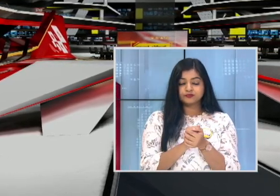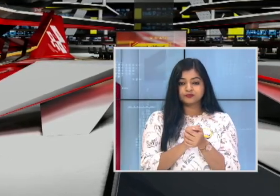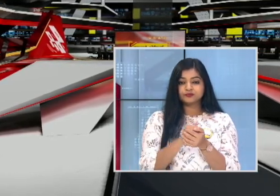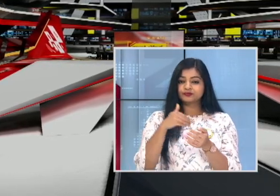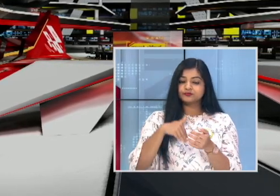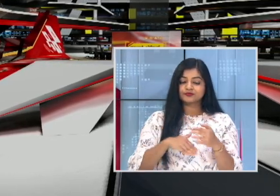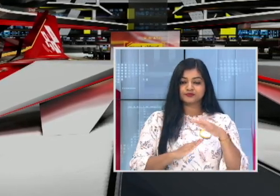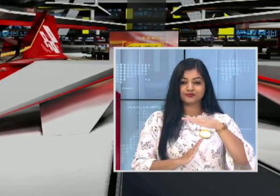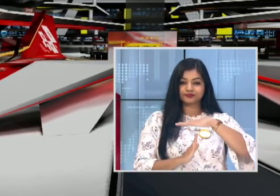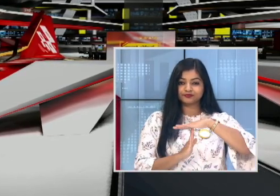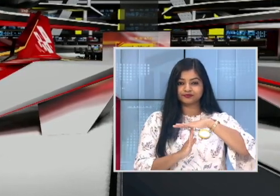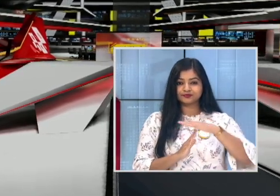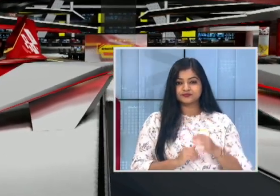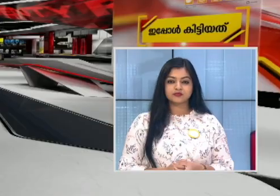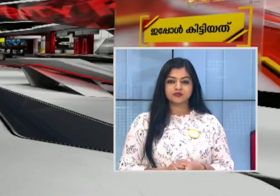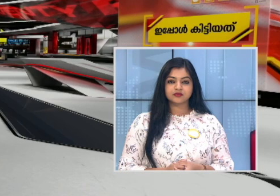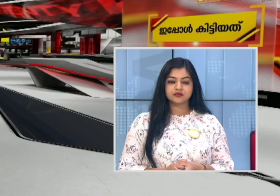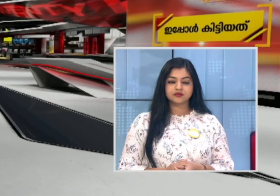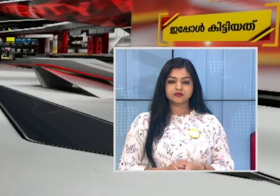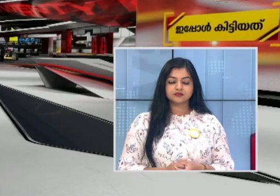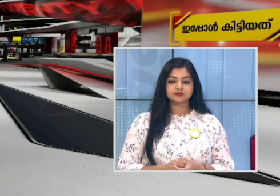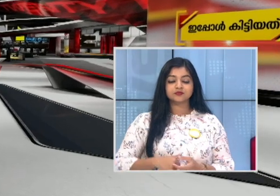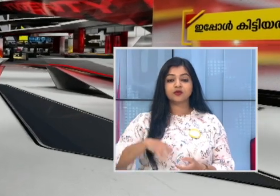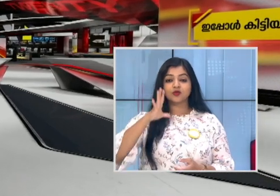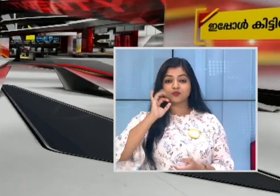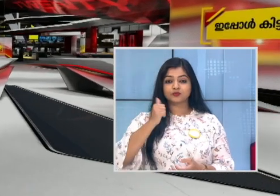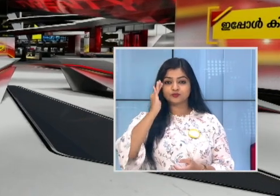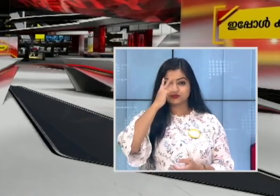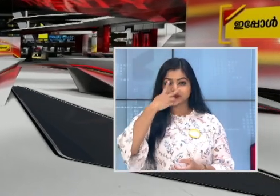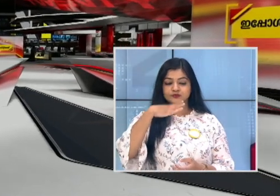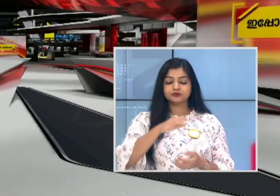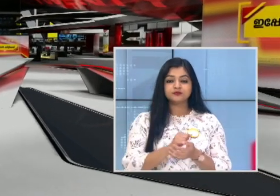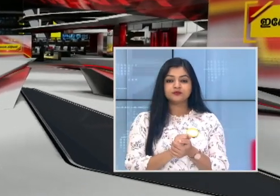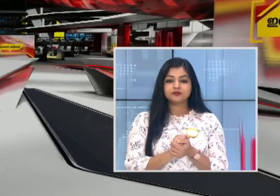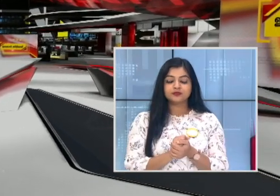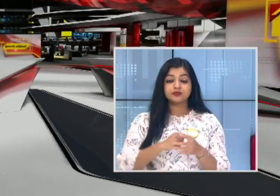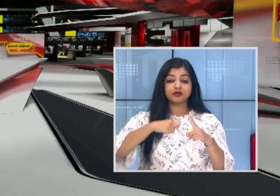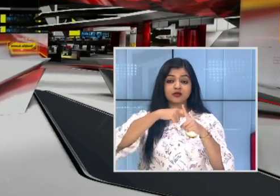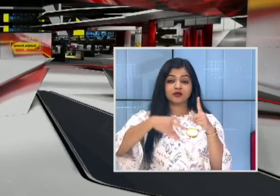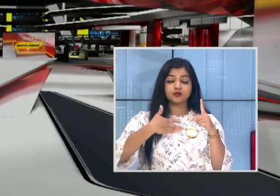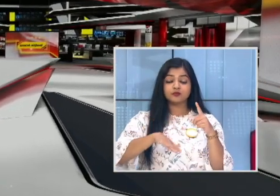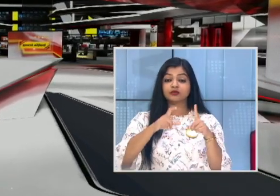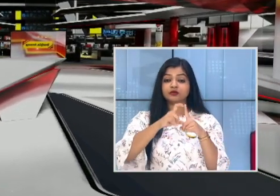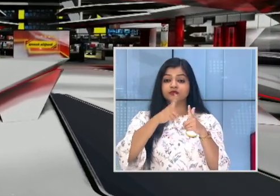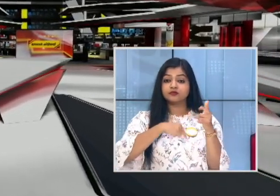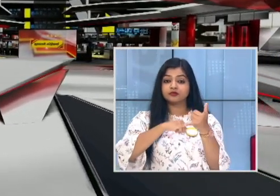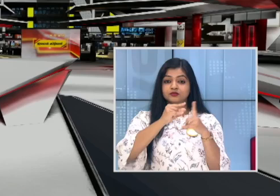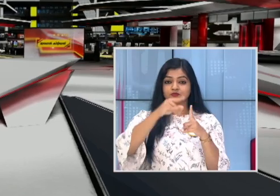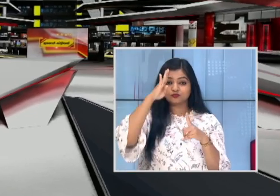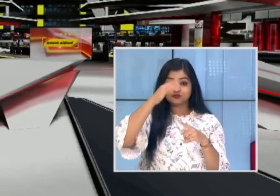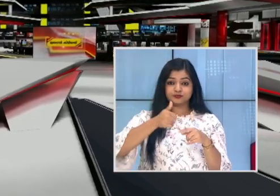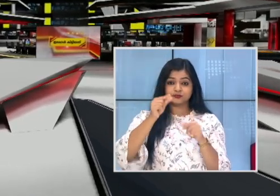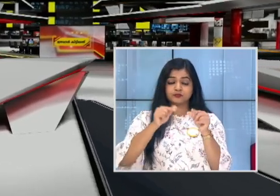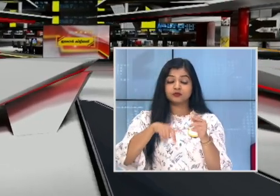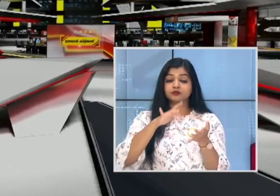വാർത്തകളുമായി തിരികെ എത്താം ഇടവേളയ്ക്ക് ശേഷം. ഇപ്പോൾ വരുന്ന ഒരു പ്രധാനപ്പെട്ട വാർത്തയിലേക്കാണ് ഇനി പോകുന്നത്. സംസ്ഥാനത്ത് ഡിവൈഎസ്പിമാർക്ക്